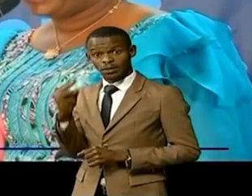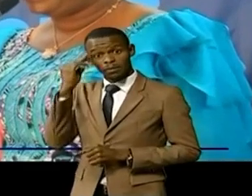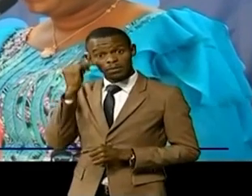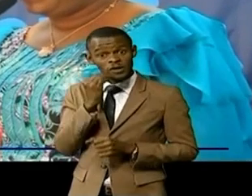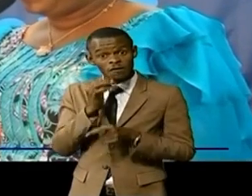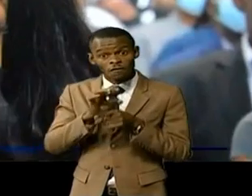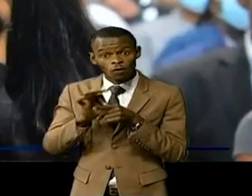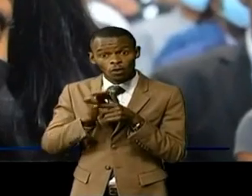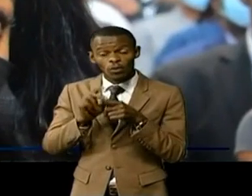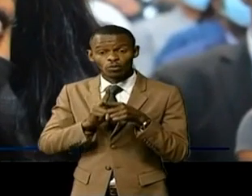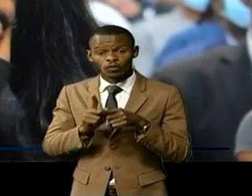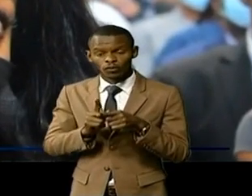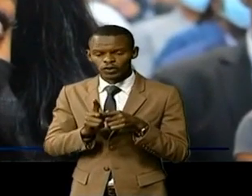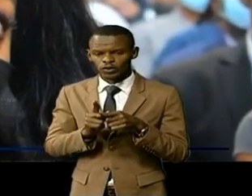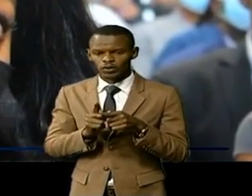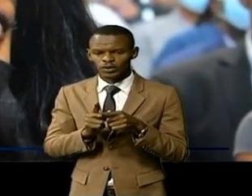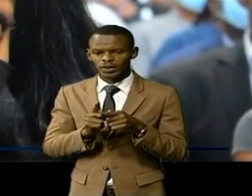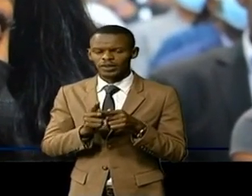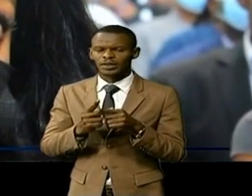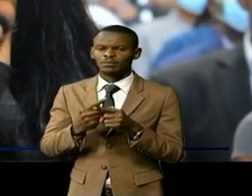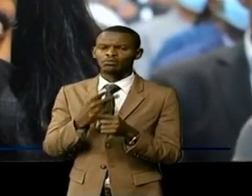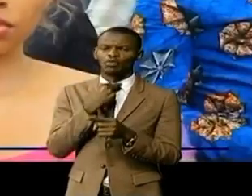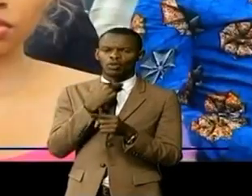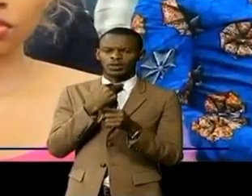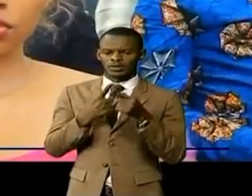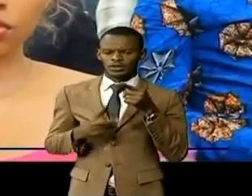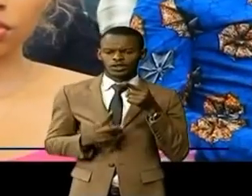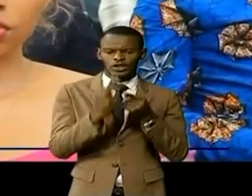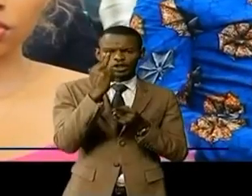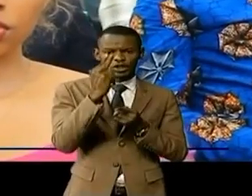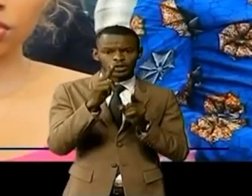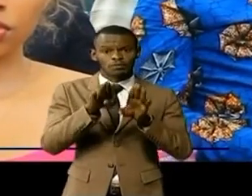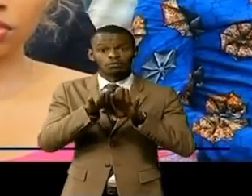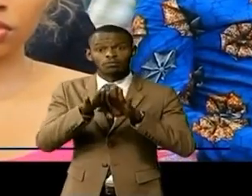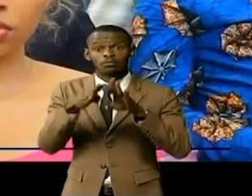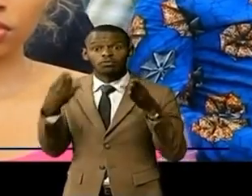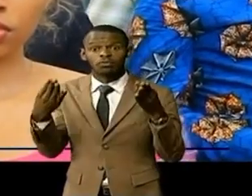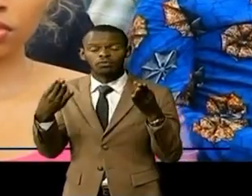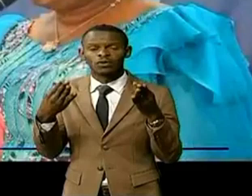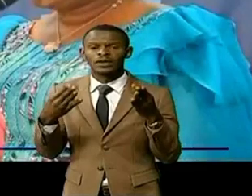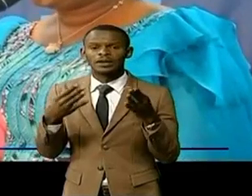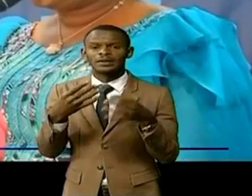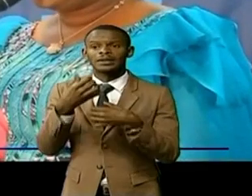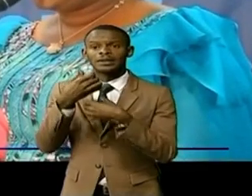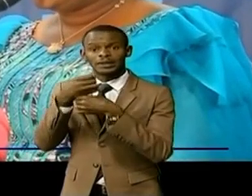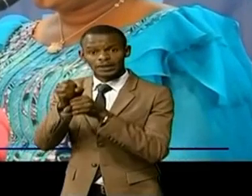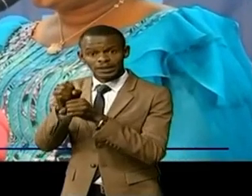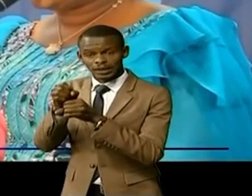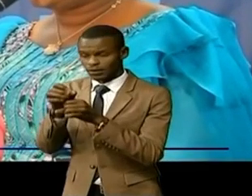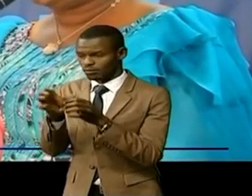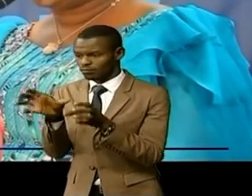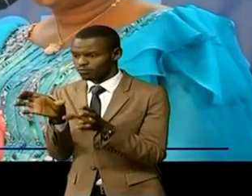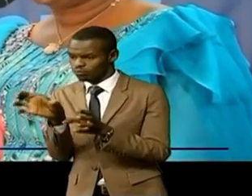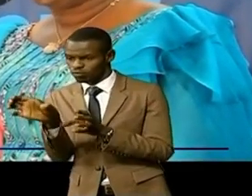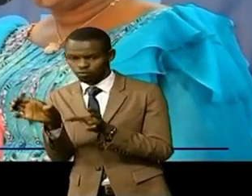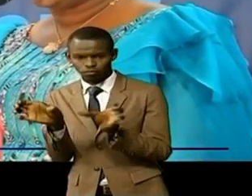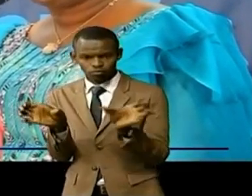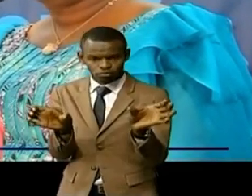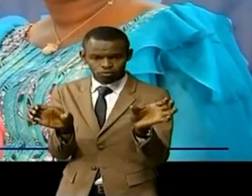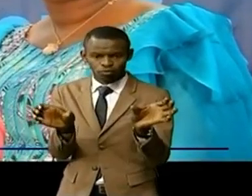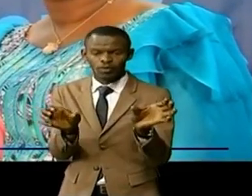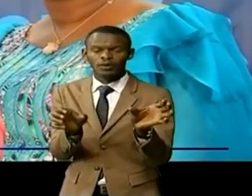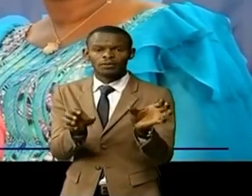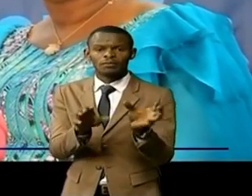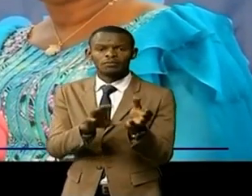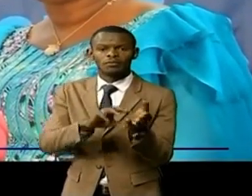chemin pour être véritablement les guichets uniques de la qualification et de la certification en